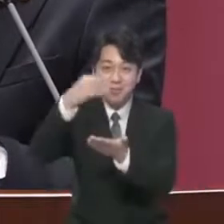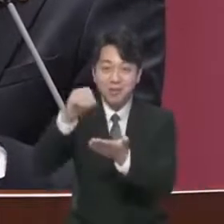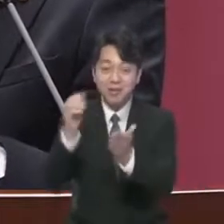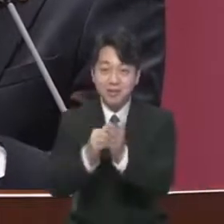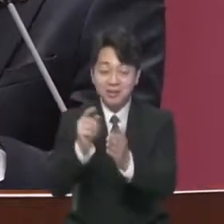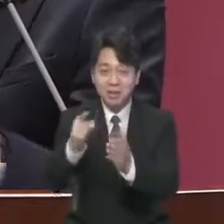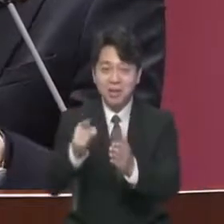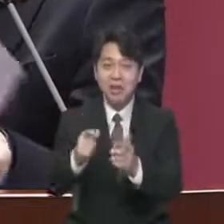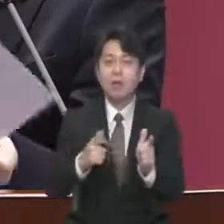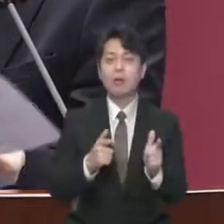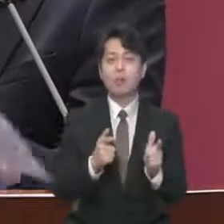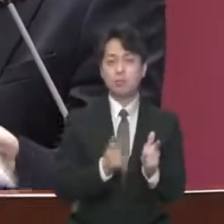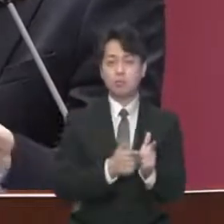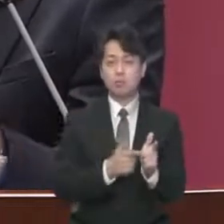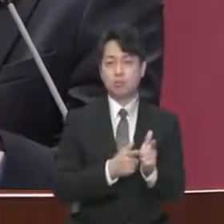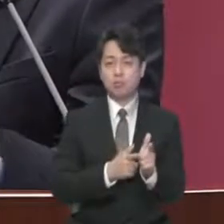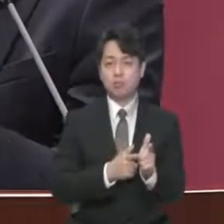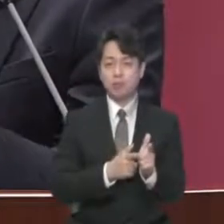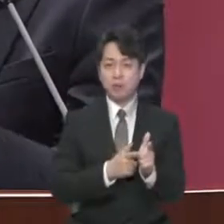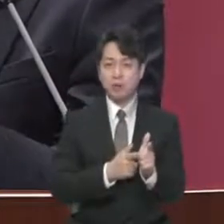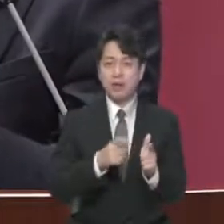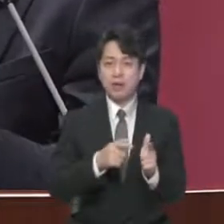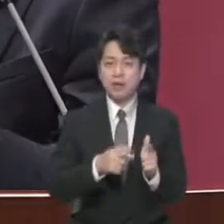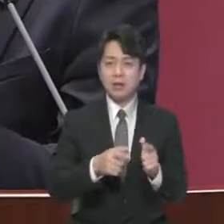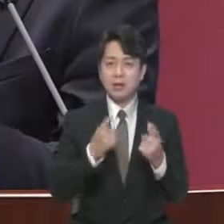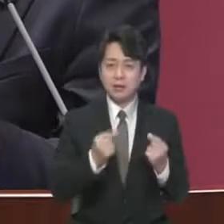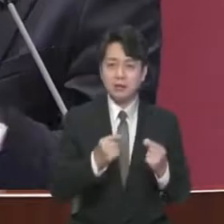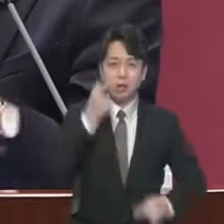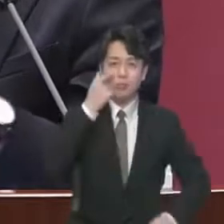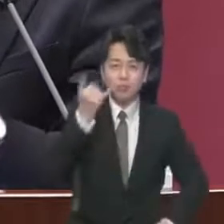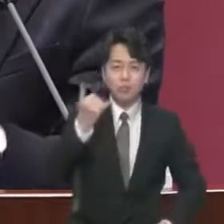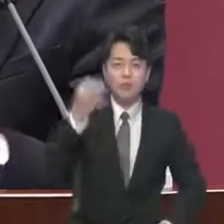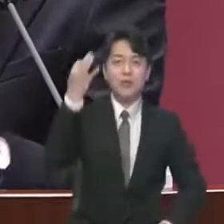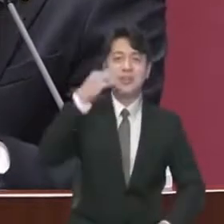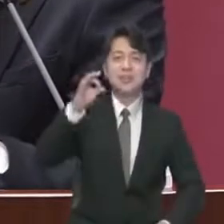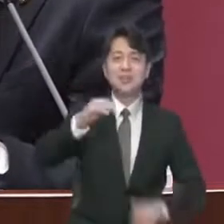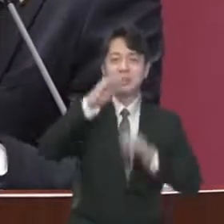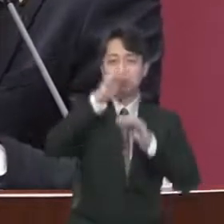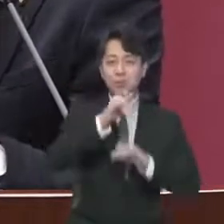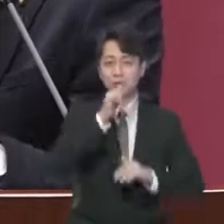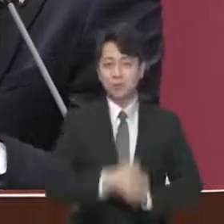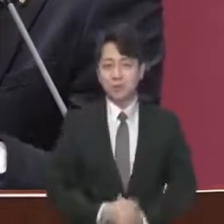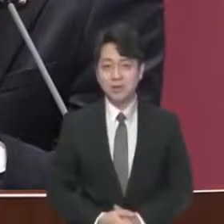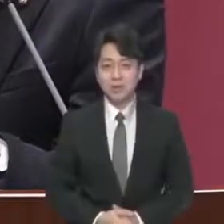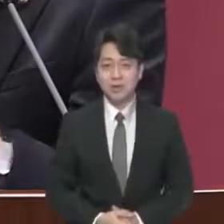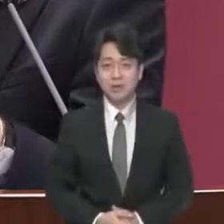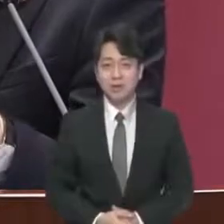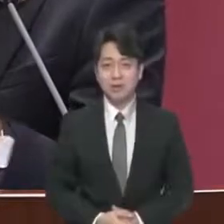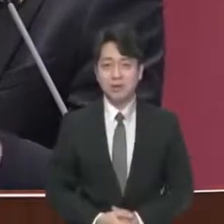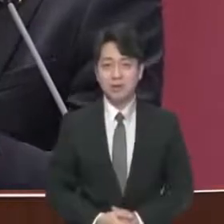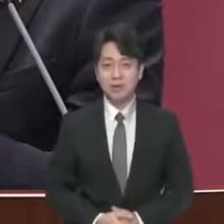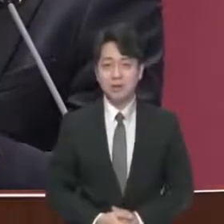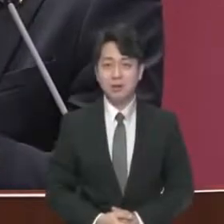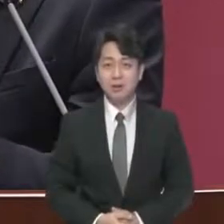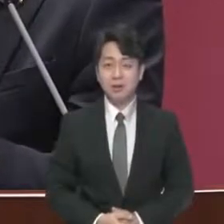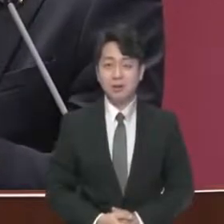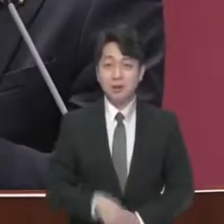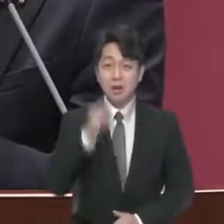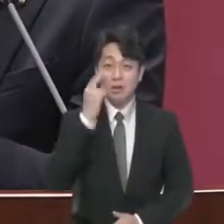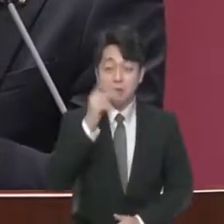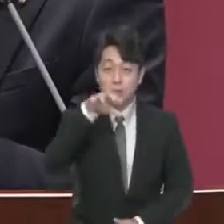비독점 다자연애 그렇게 말을 합니다. 이런 것도 지금 가족 형태로 받아들이고 있는 곳이 있습니다. 그럼 이런 폴리아모리